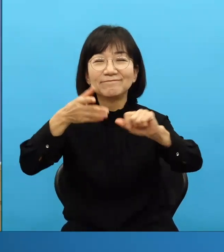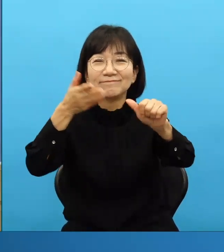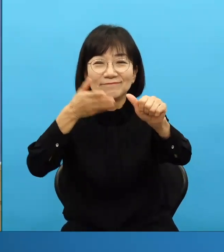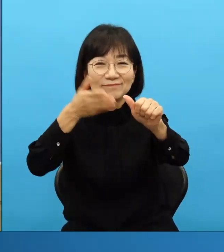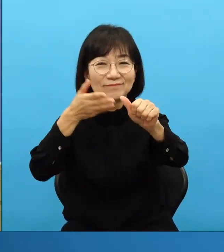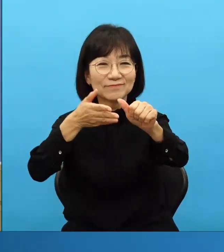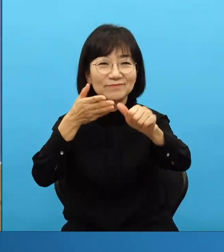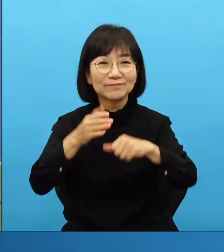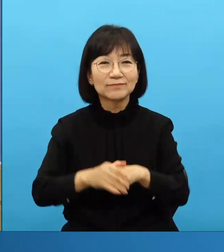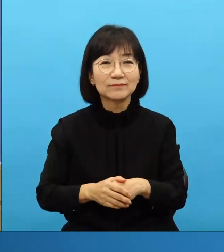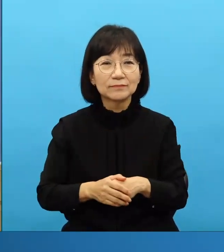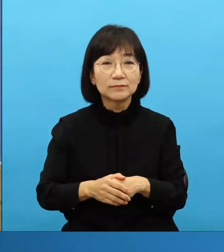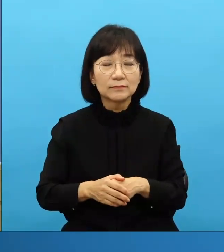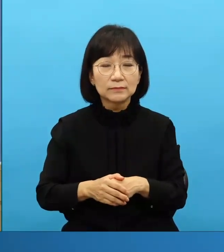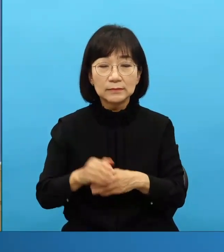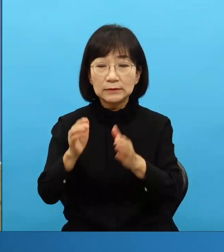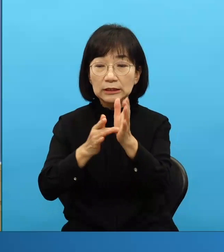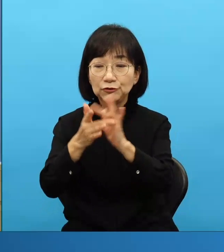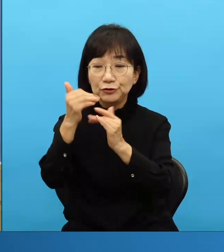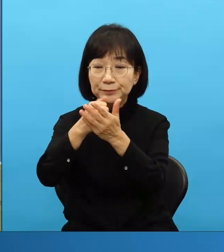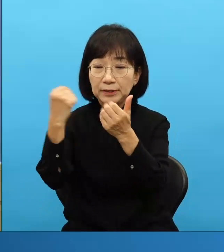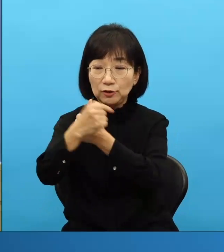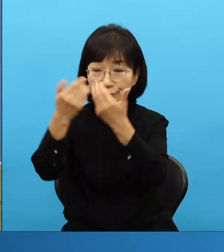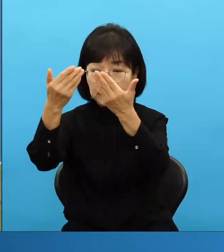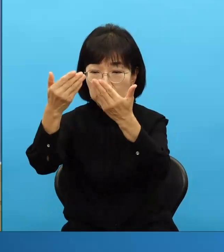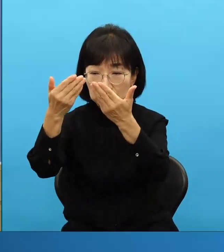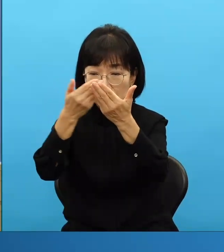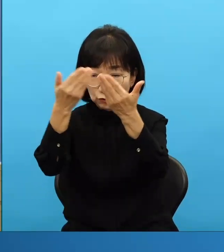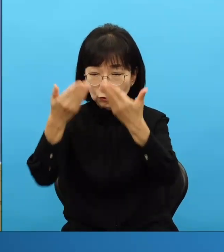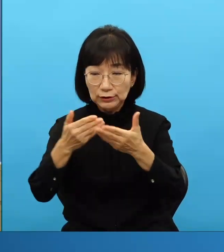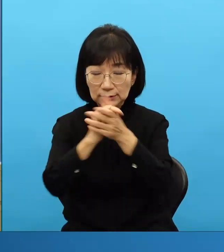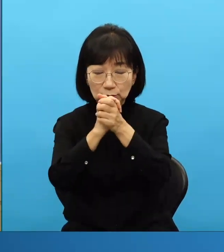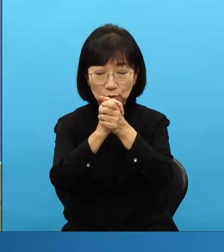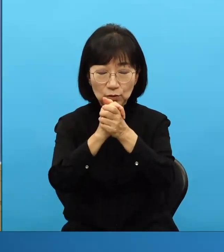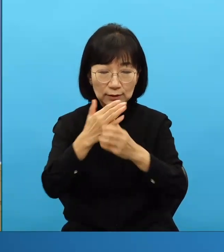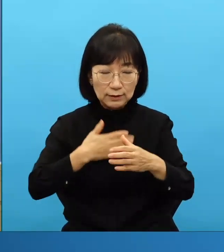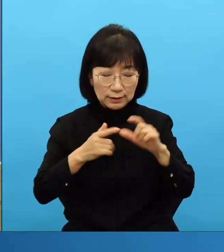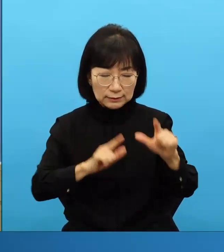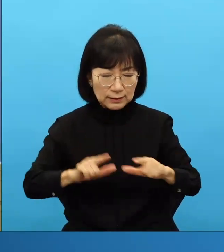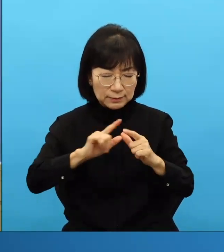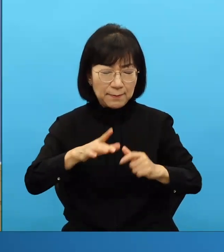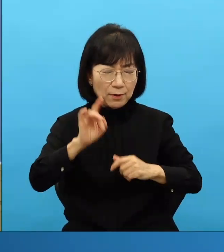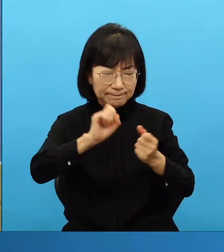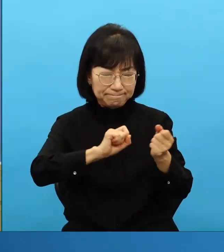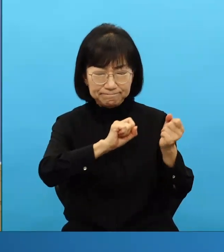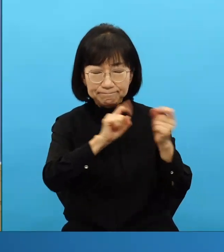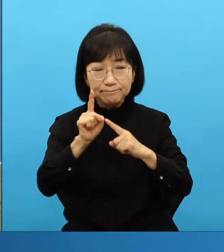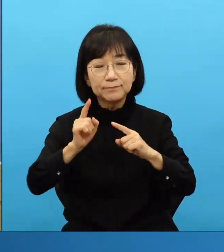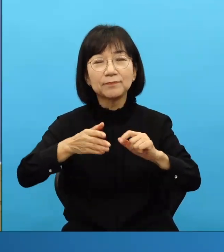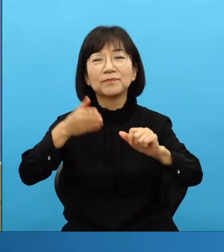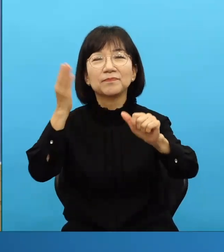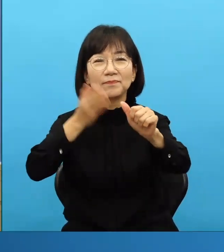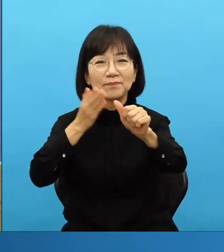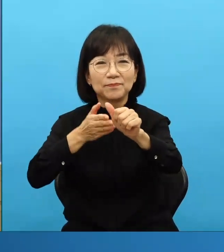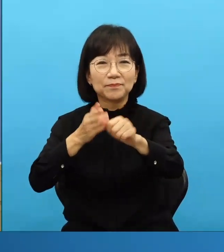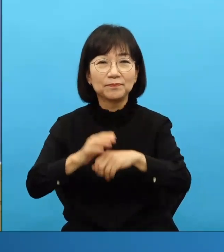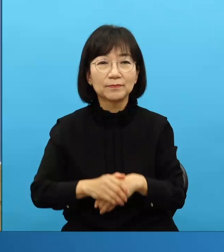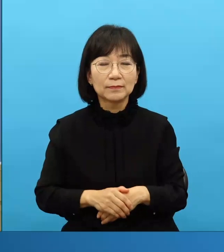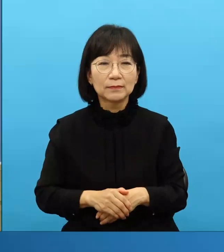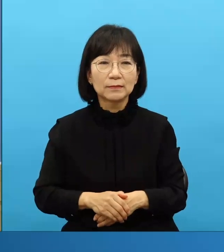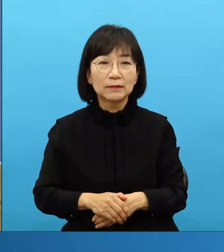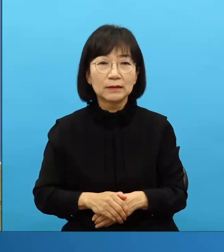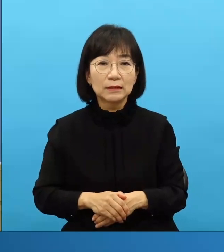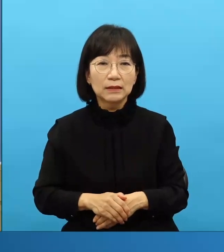이 기도가 여러분의 삶 속에 누려지길 축복합니다. And I bless you that you can enjoy this prayer inside of your lives. 여러분, 우리를 기도를 하지 못하도 내